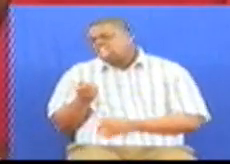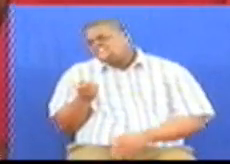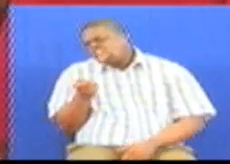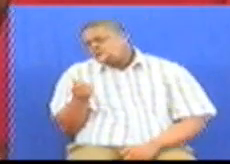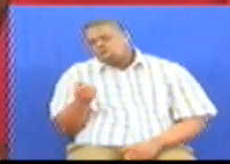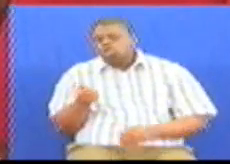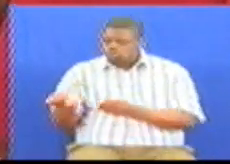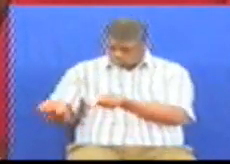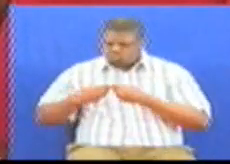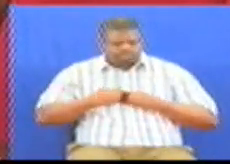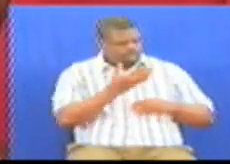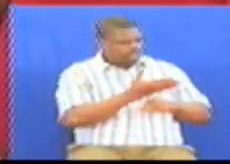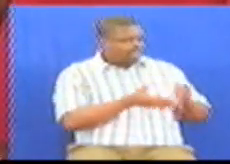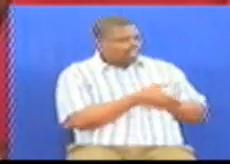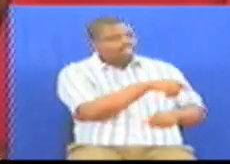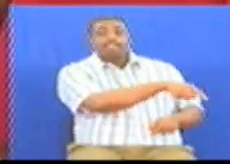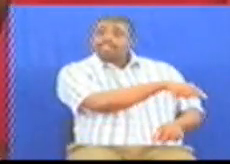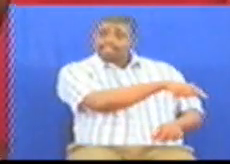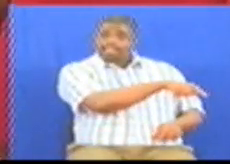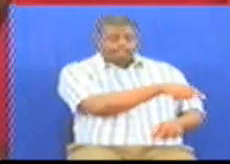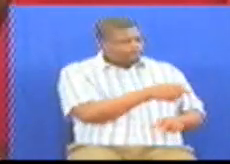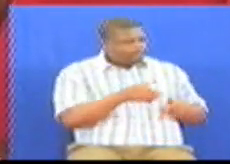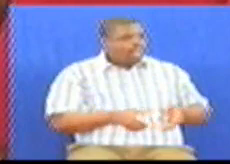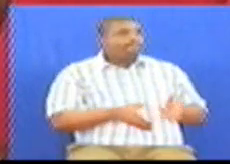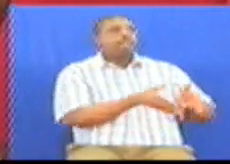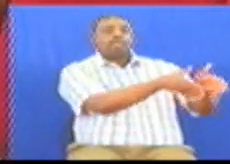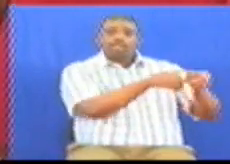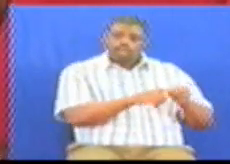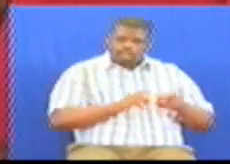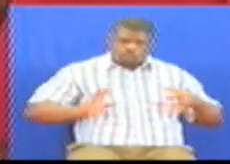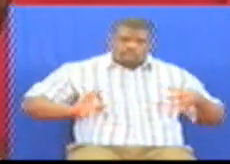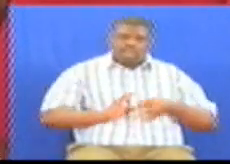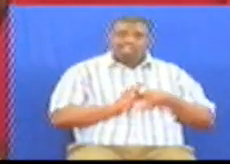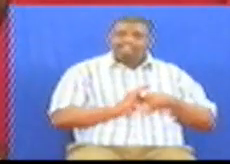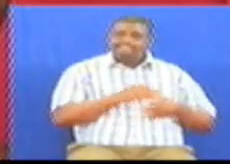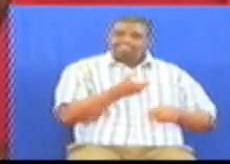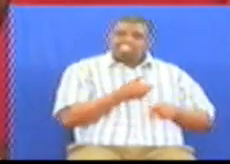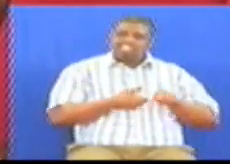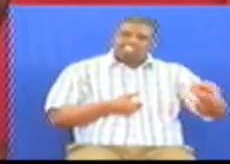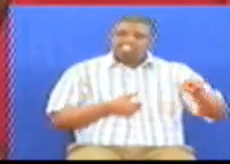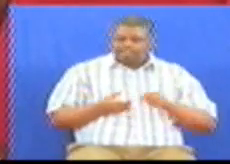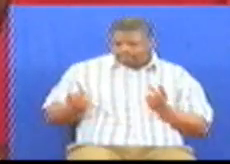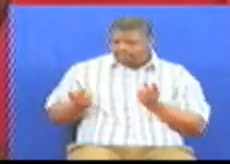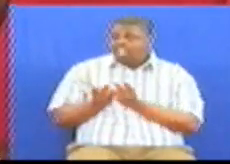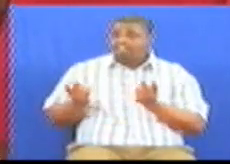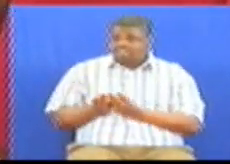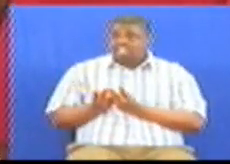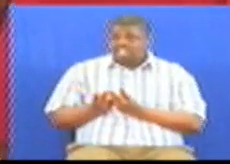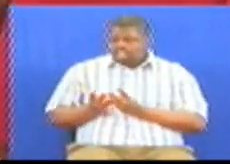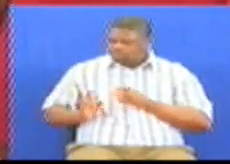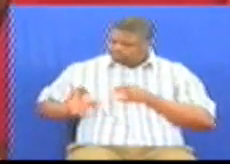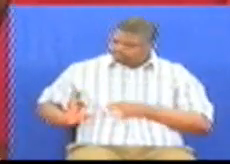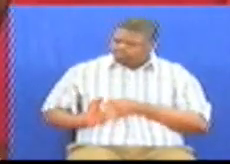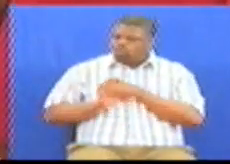hiyo tukajenge ile barabara inayounganisha kijiji cha Libango na Minazini, lakini vile vile ndio itakuwa muunganiko